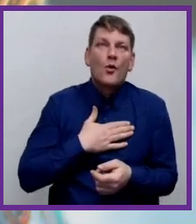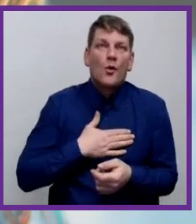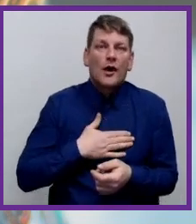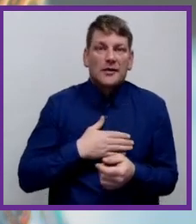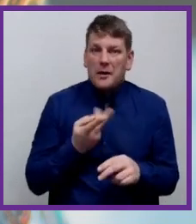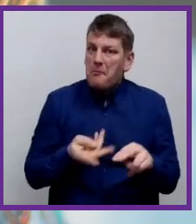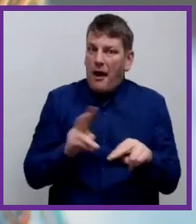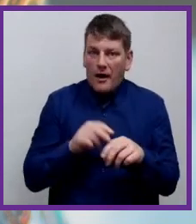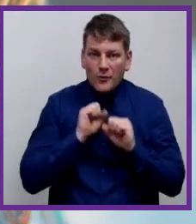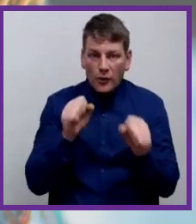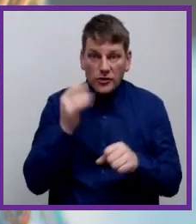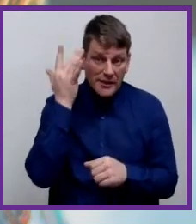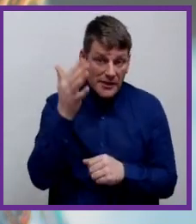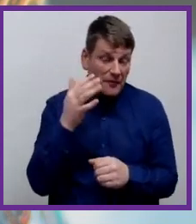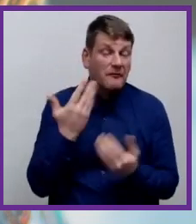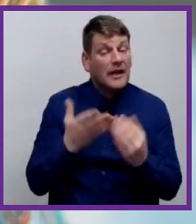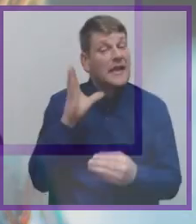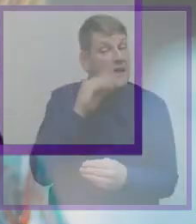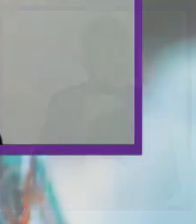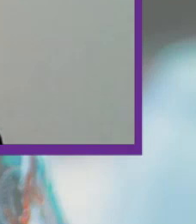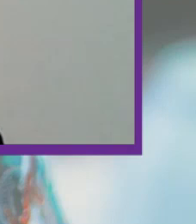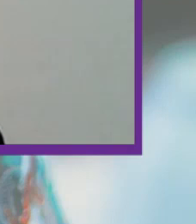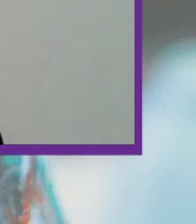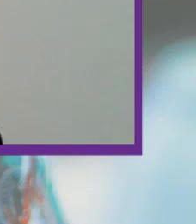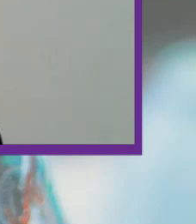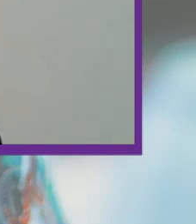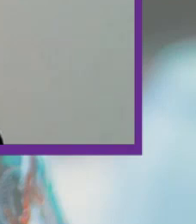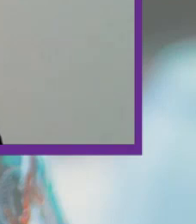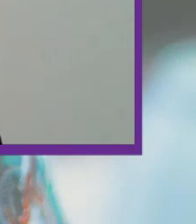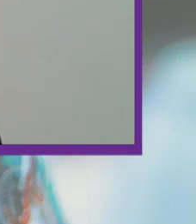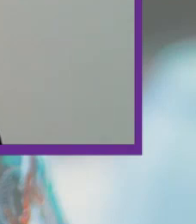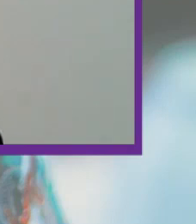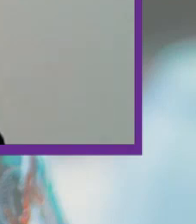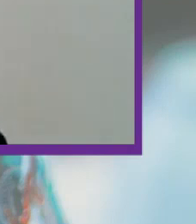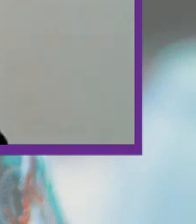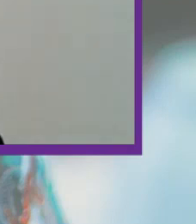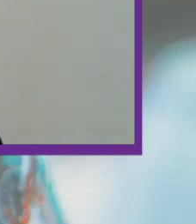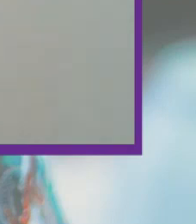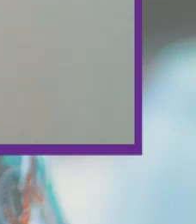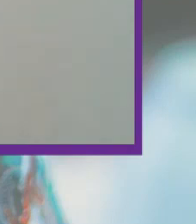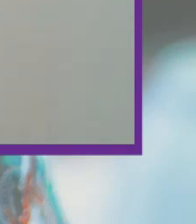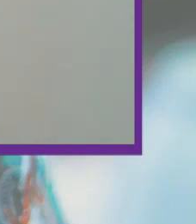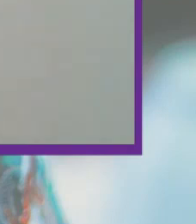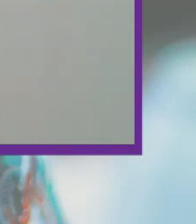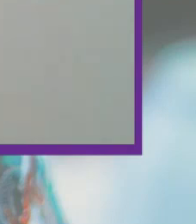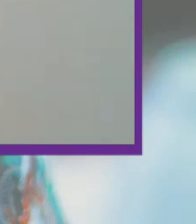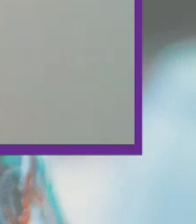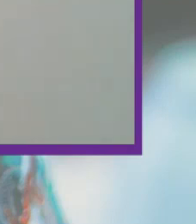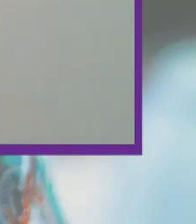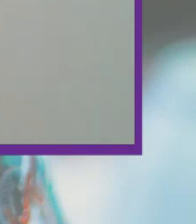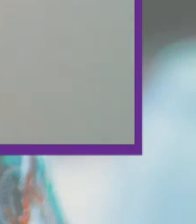pārdroši cerēt, bet iespējams varbūt daļēji mēs radīsim skaidrību. Cerēsim uz to. Tātad,